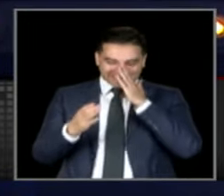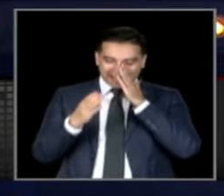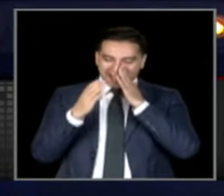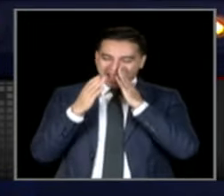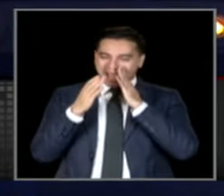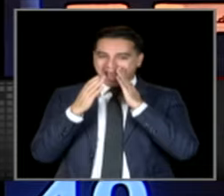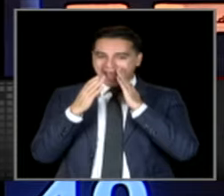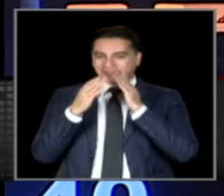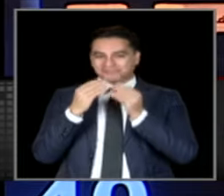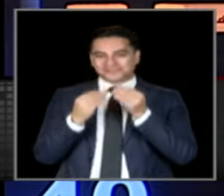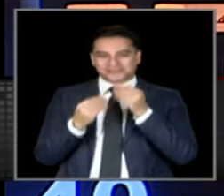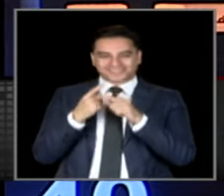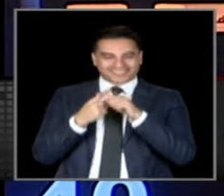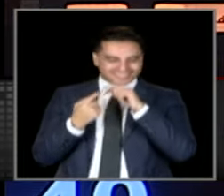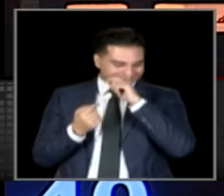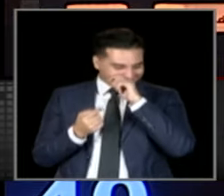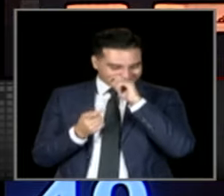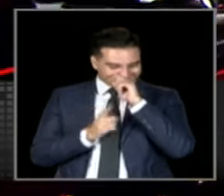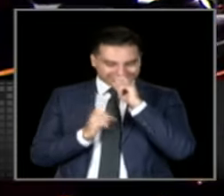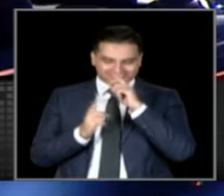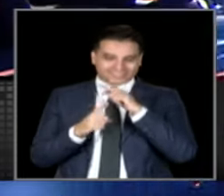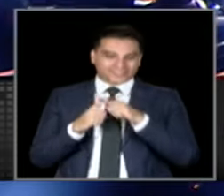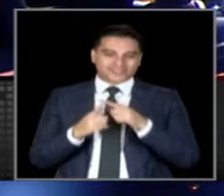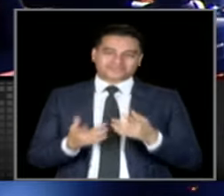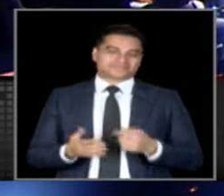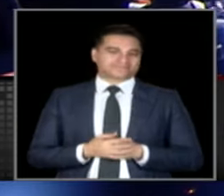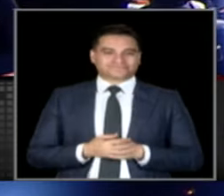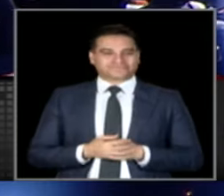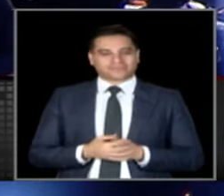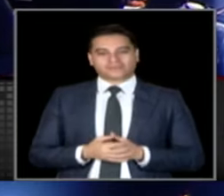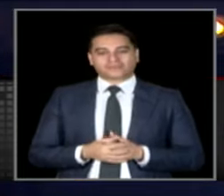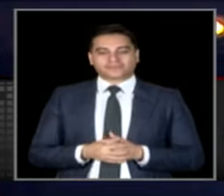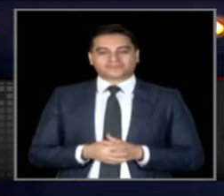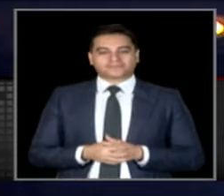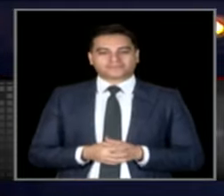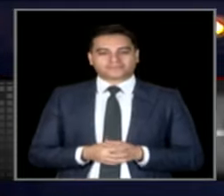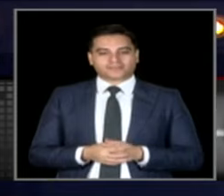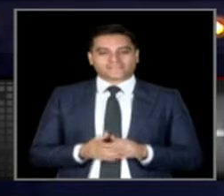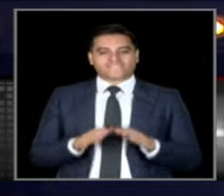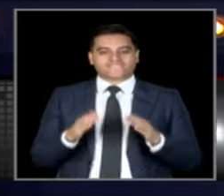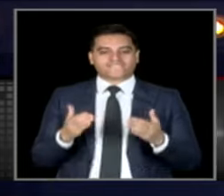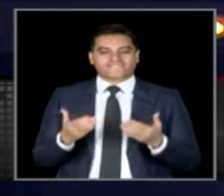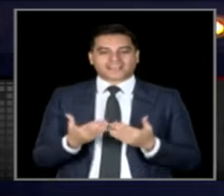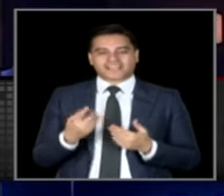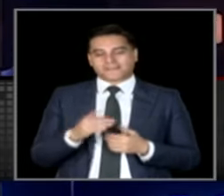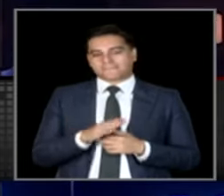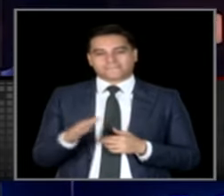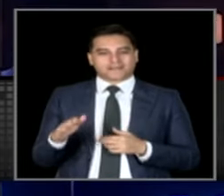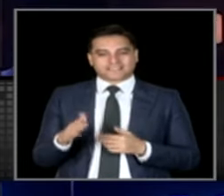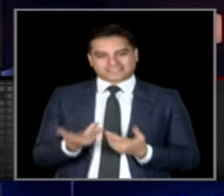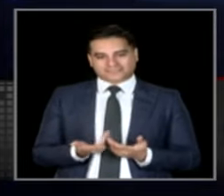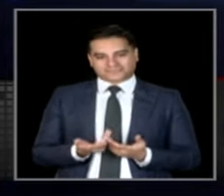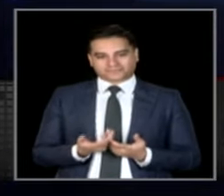إجابة صاروخية. إجابة إيه؟ صاروخية. طبعاً فريق بس يا